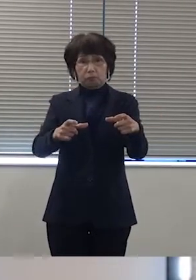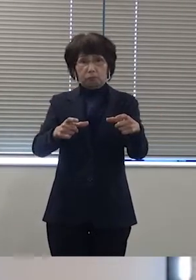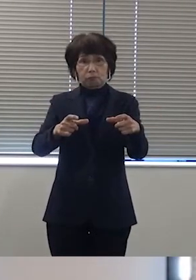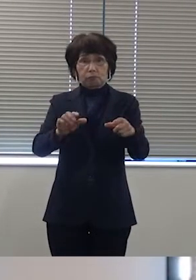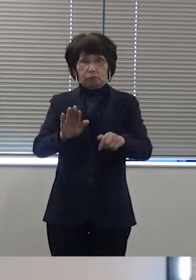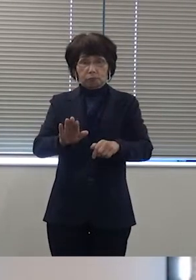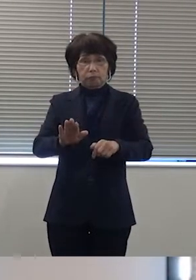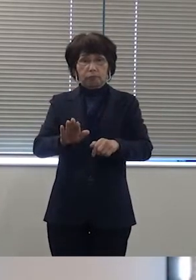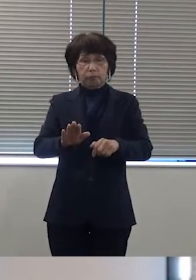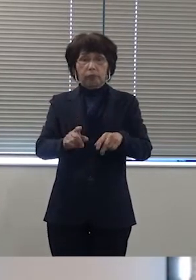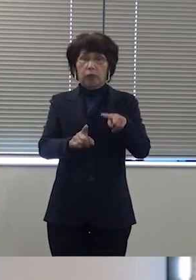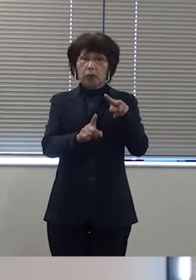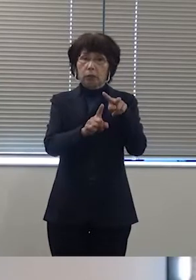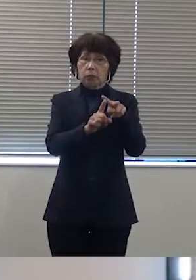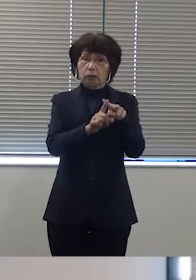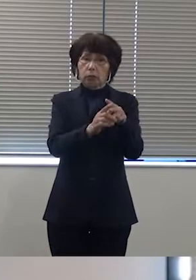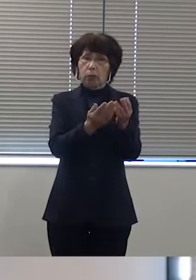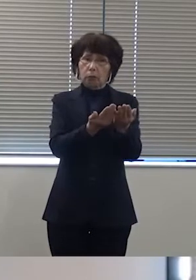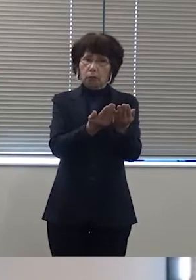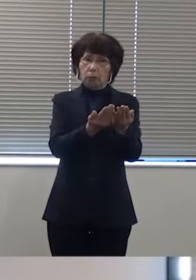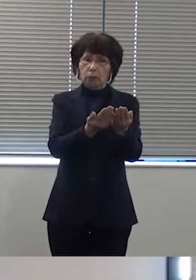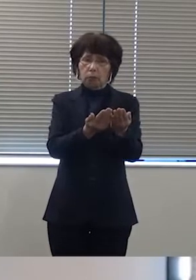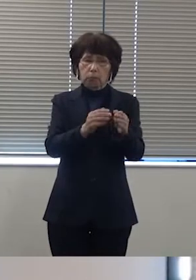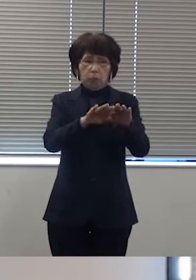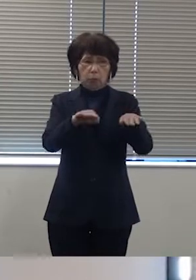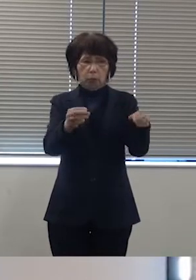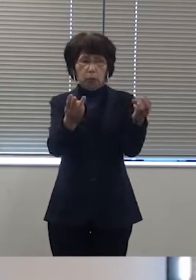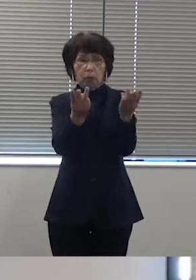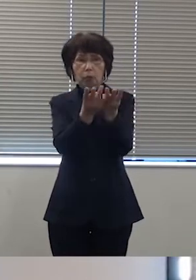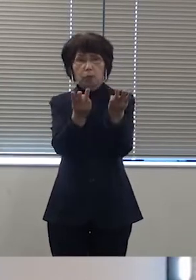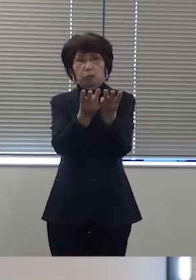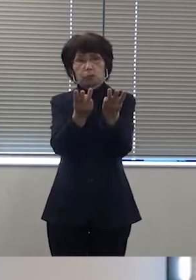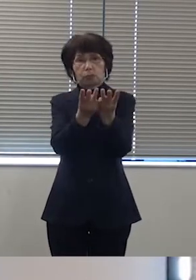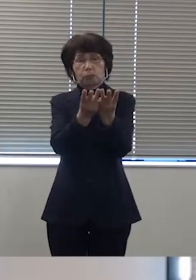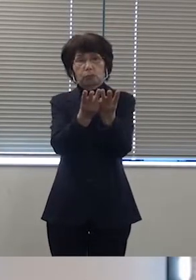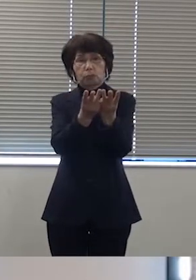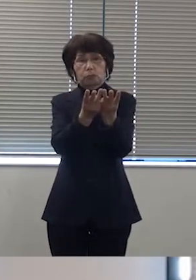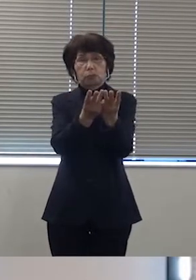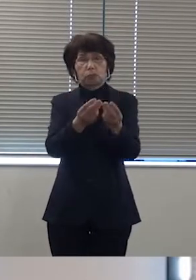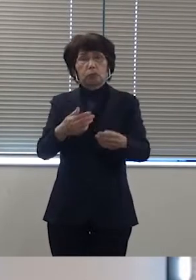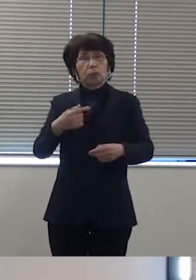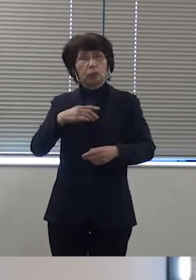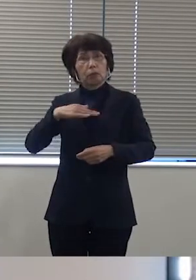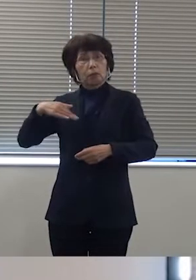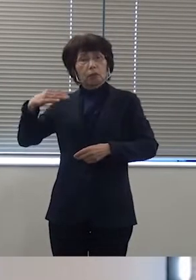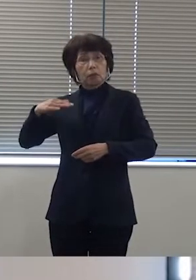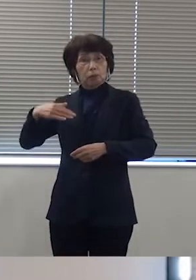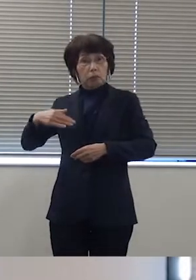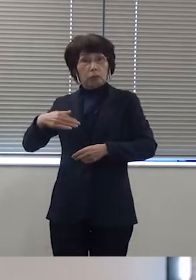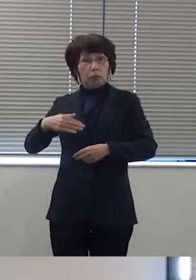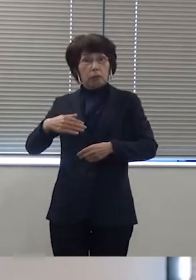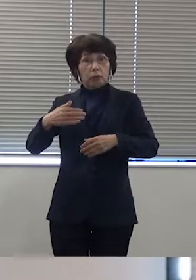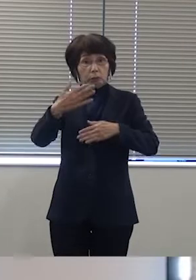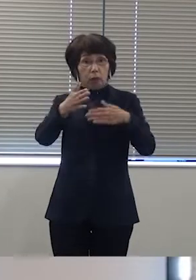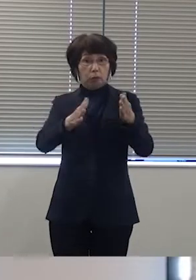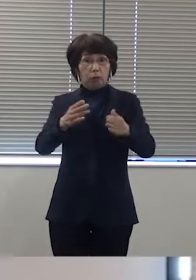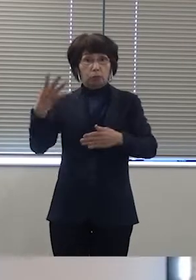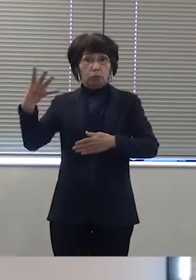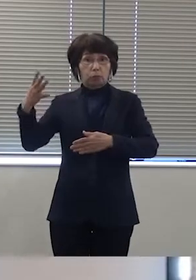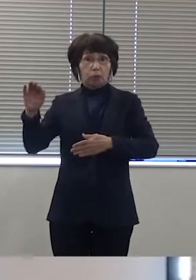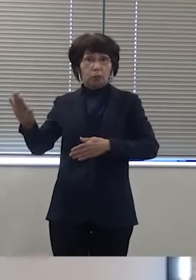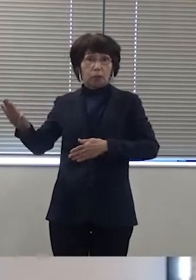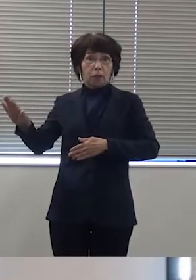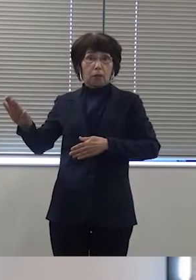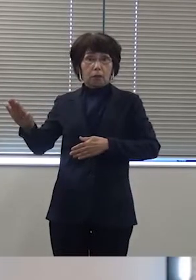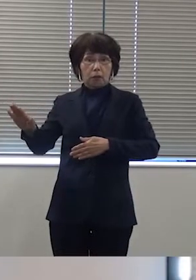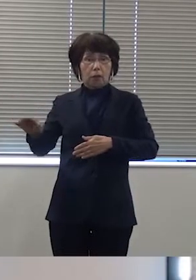小学校の児童生徒数を見てるとよくわかるんですけれども、我々の時大体4クラス程度あったんですが、今は大体どこの学校も